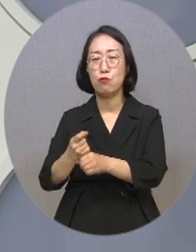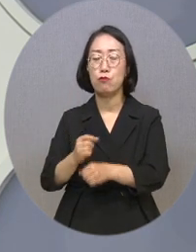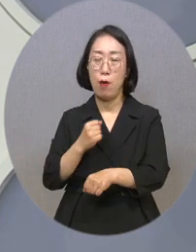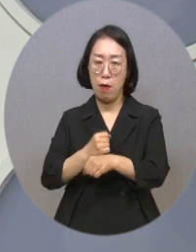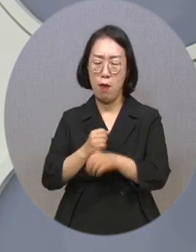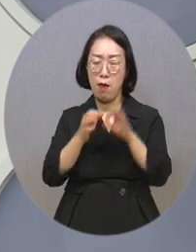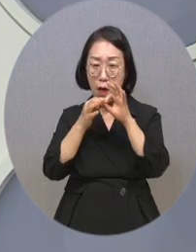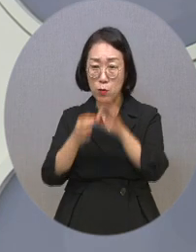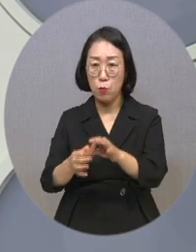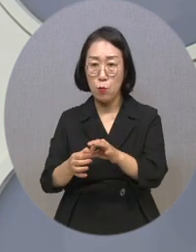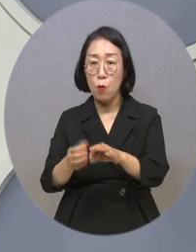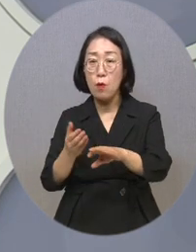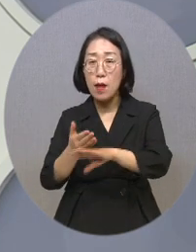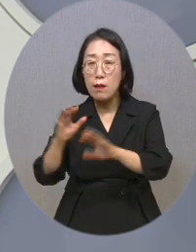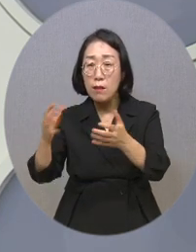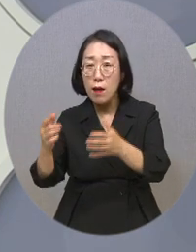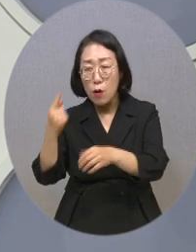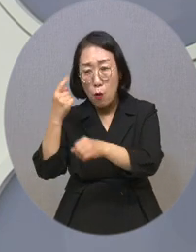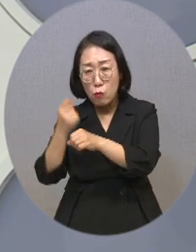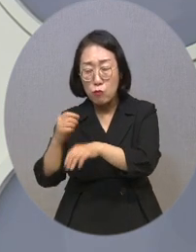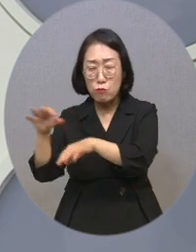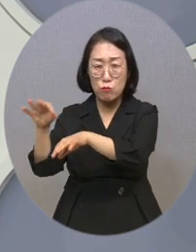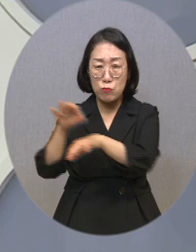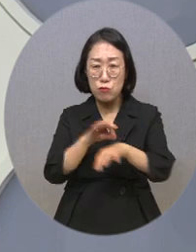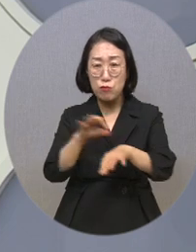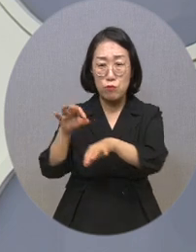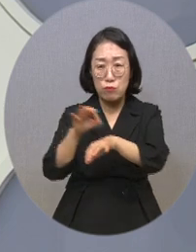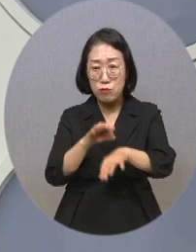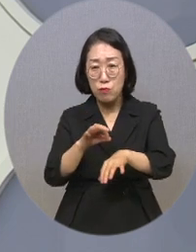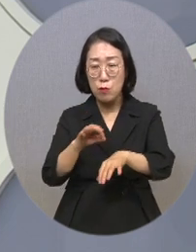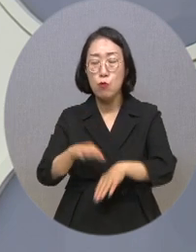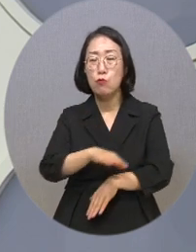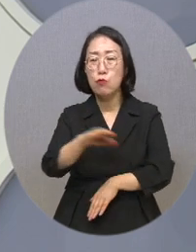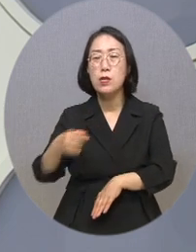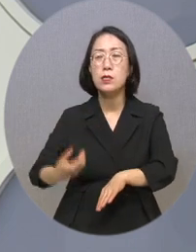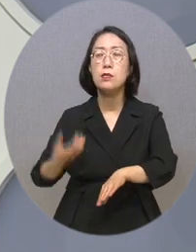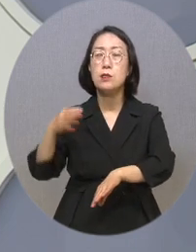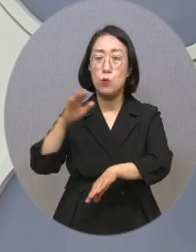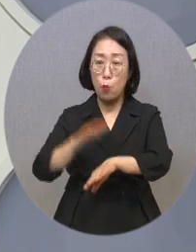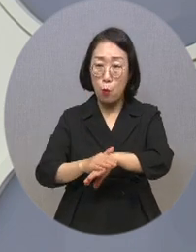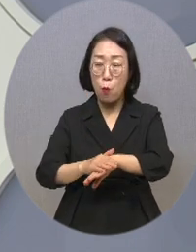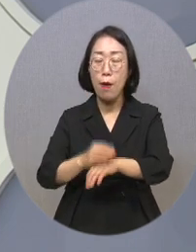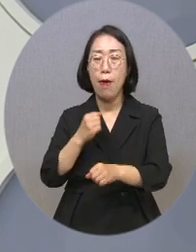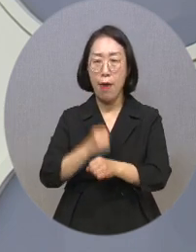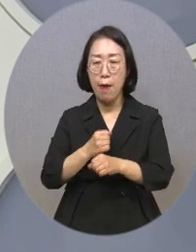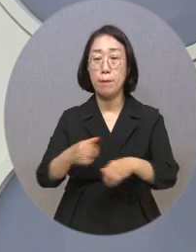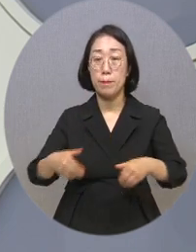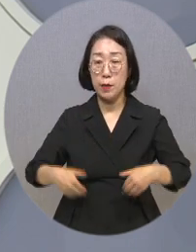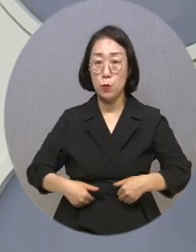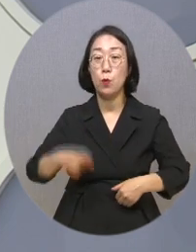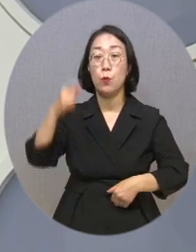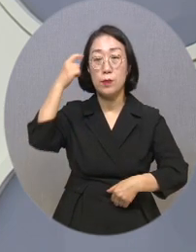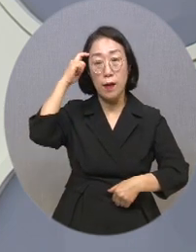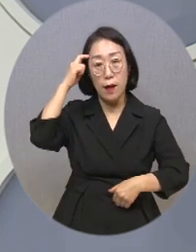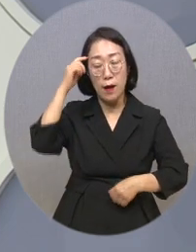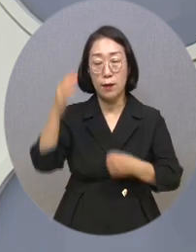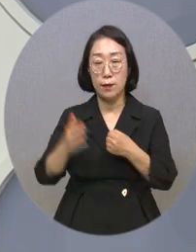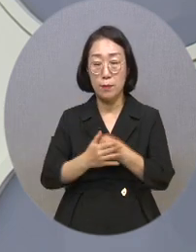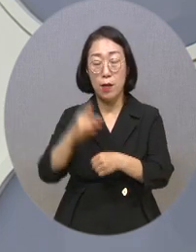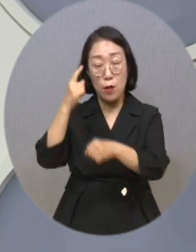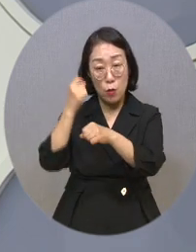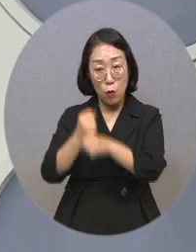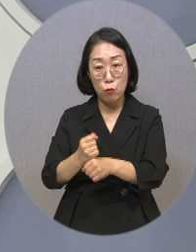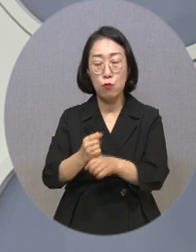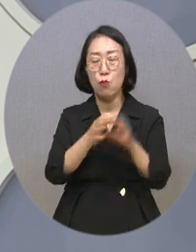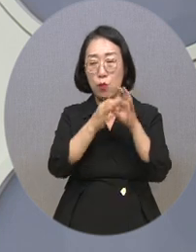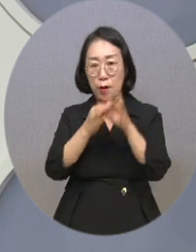언제까지 외국에서 그렇게 연구하는 거를 해야 되느냐, 우리 스스로 할 수 있는 게 되지 않았느냐. 그러니까 그런 연구에 좀